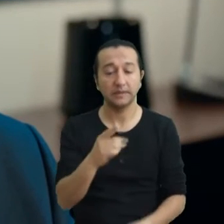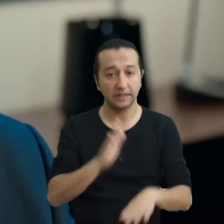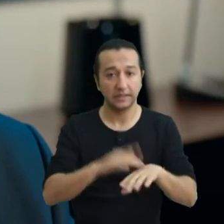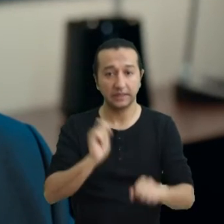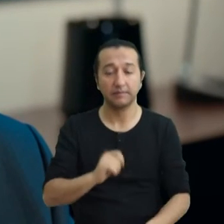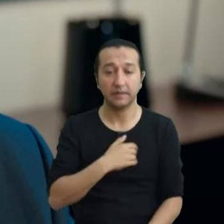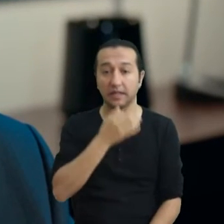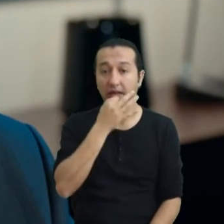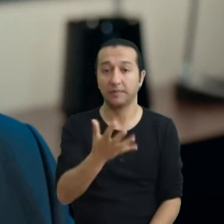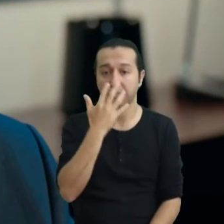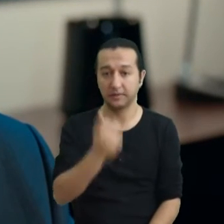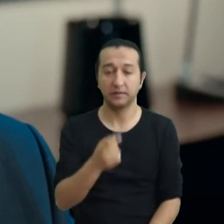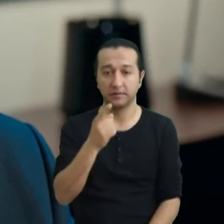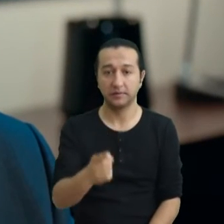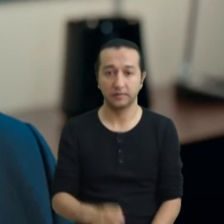ve benden haber bekle.